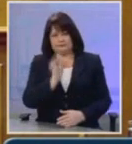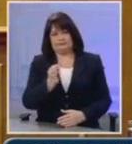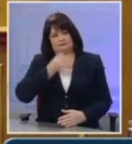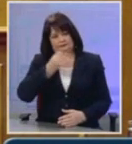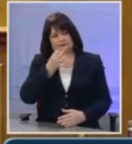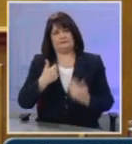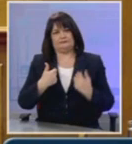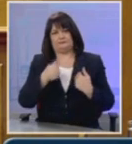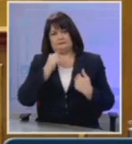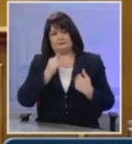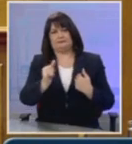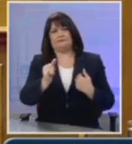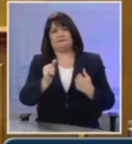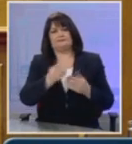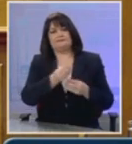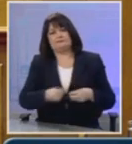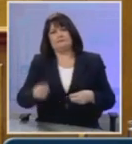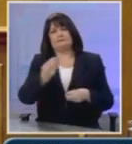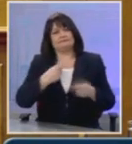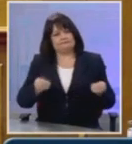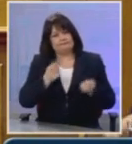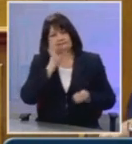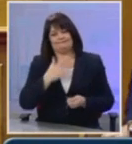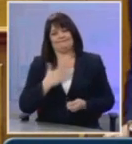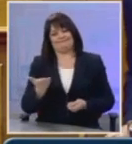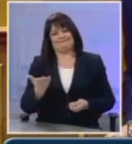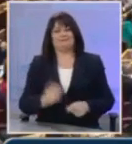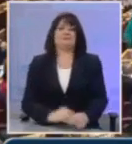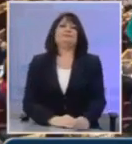της αλήθειας και προπαντός πράττοντας το έργο της αλήθειας. Σας ευχαριστώ.